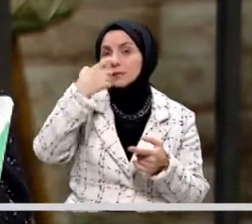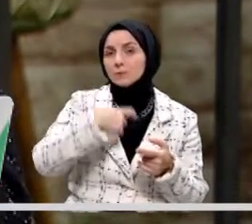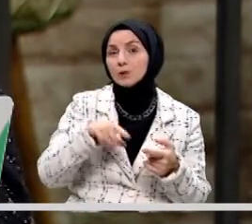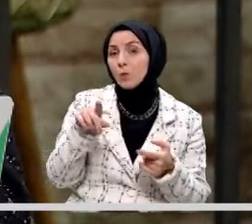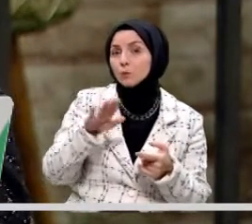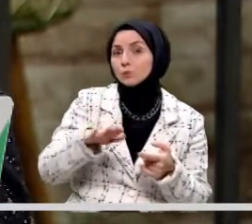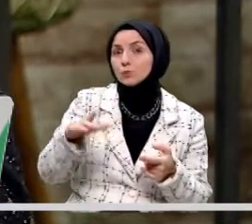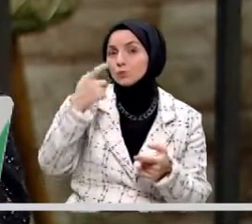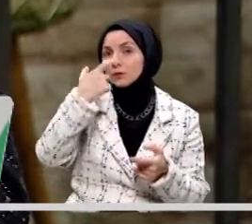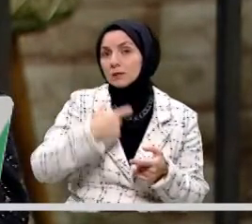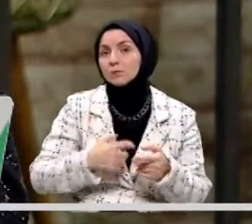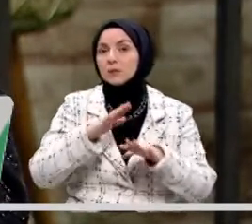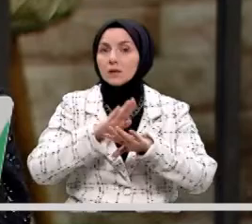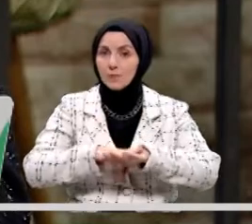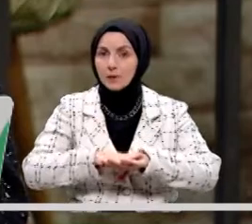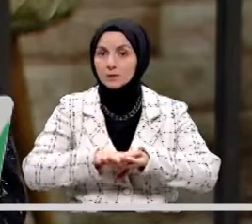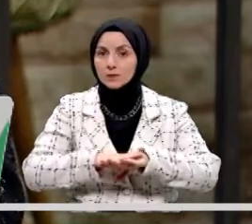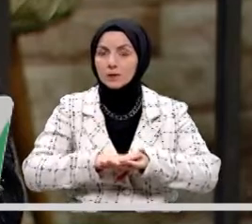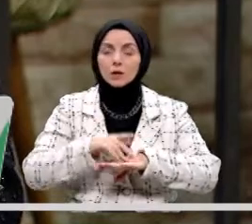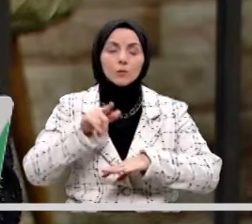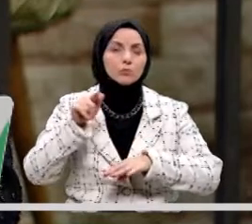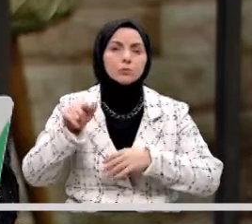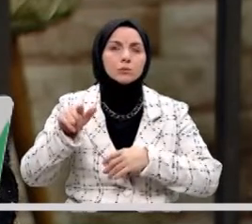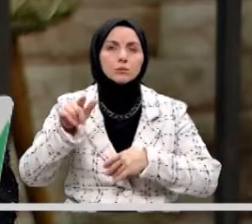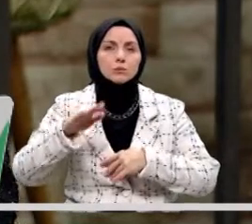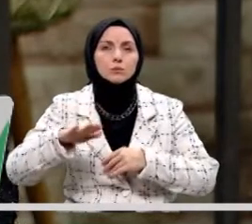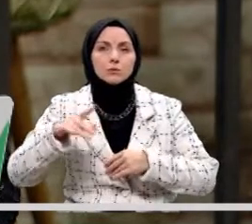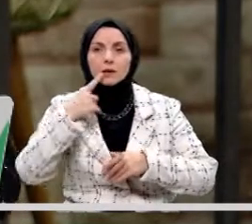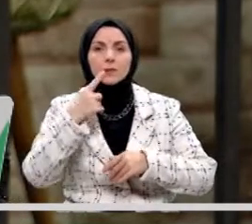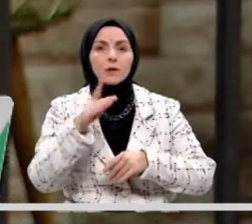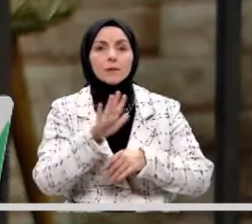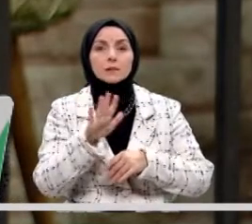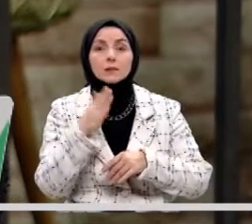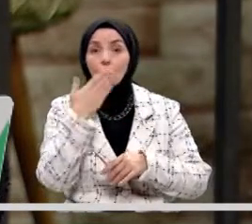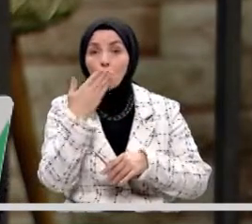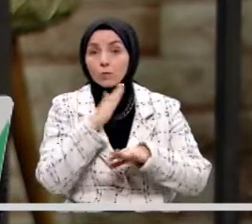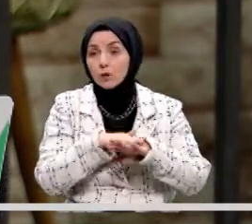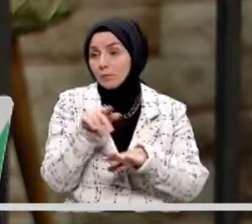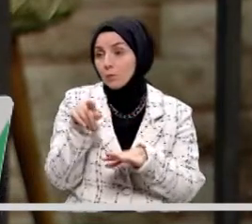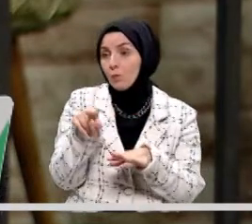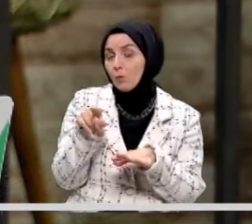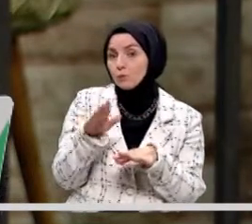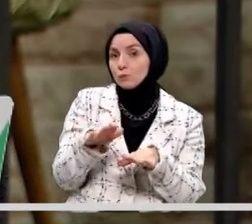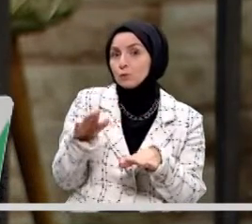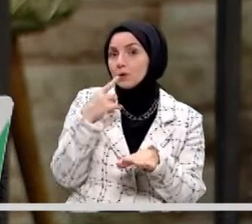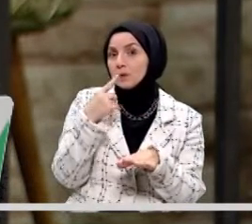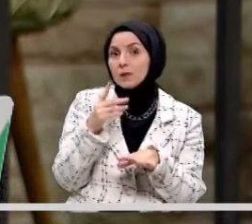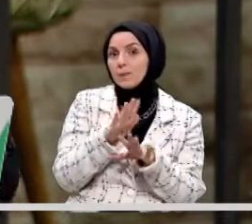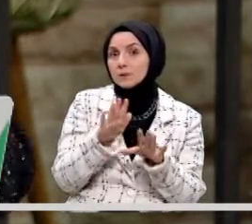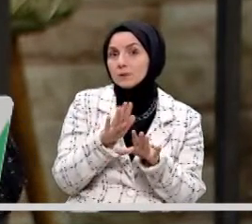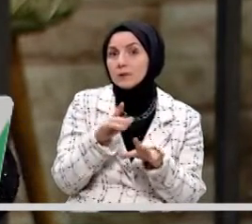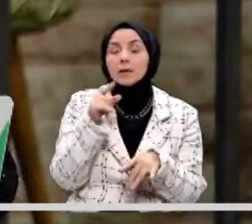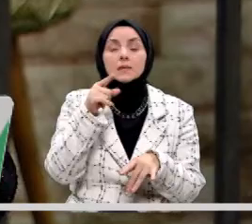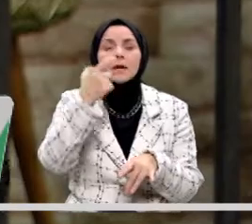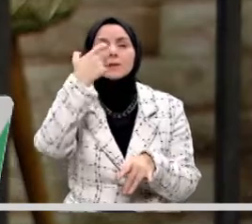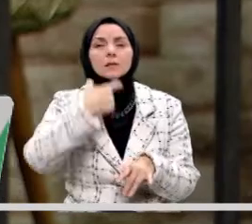oluşturduğunuz zaman diyemezsiniz ki buna okuldaki Yapı oluşturdu diyemezsiniz o zaman sizin kimliğiniz de nasıl bir kimliğe sahipsiniz